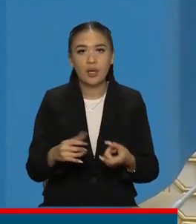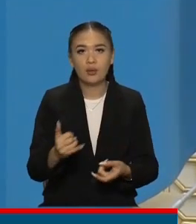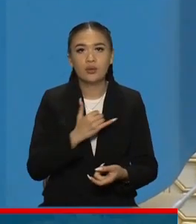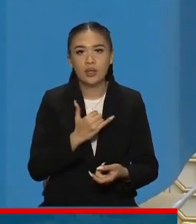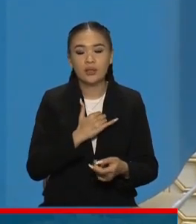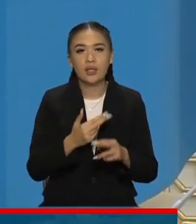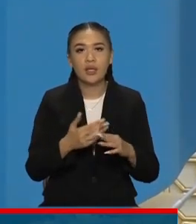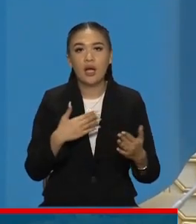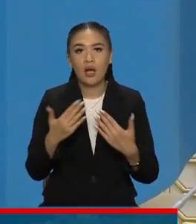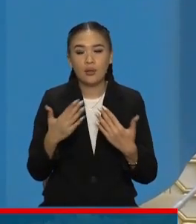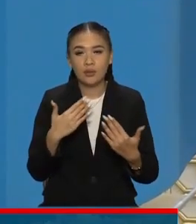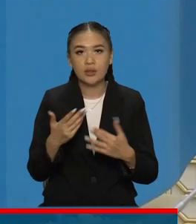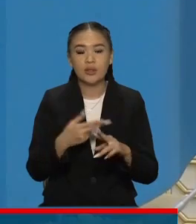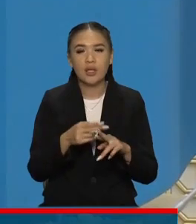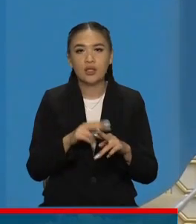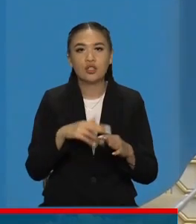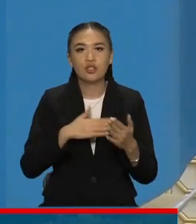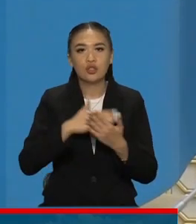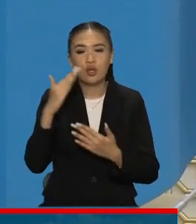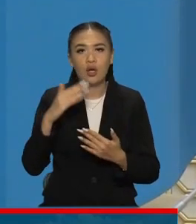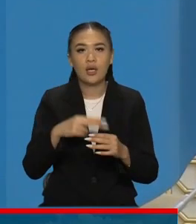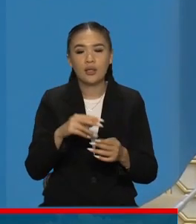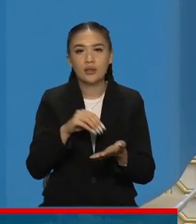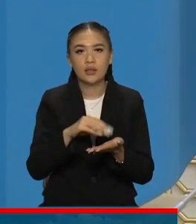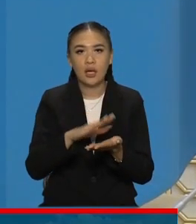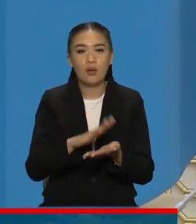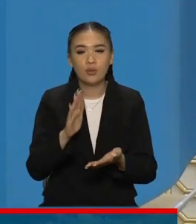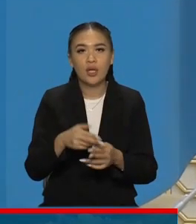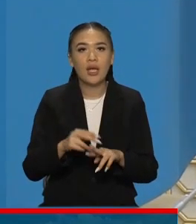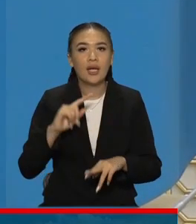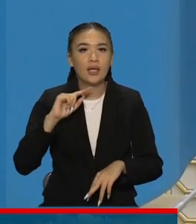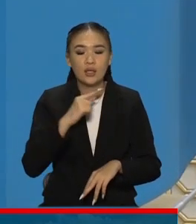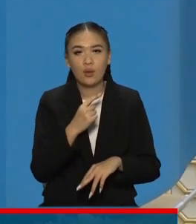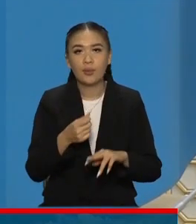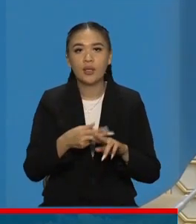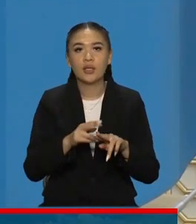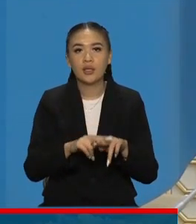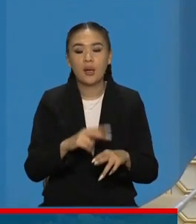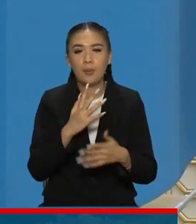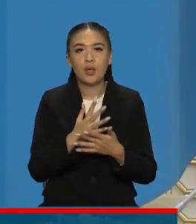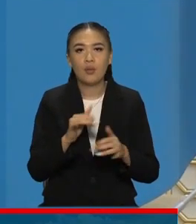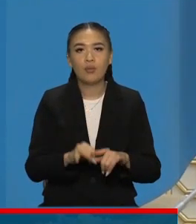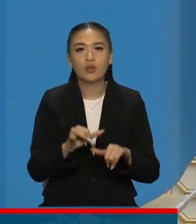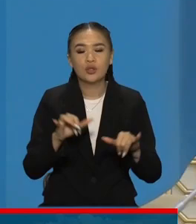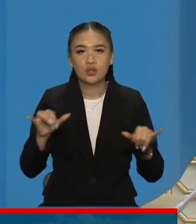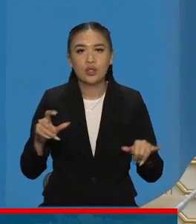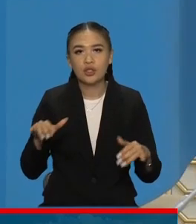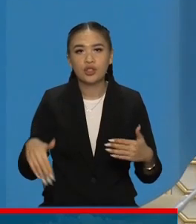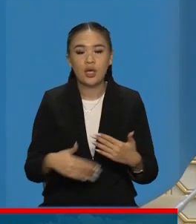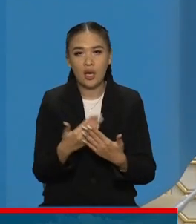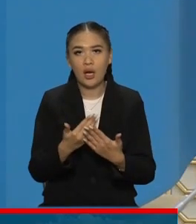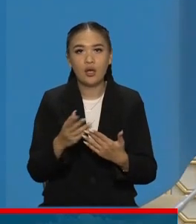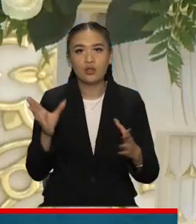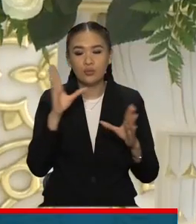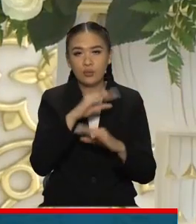саяси қарым-қатынасымыздың жоғарғы деңгейде екенін көрсетеді. Енді экономикалық ынтымақты одан әрі нығайту үшін жаңа